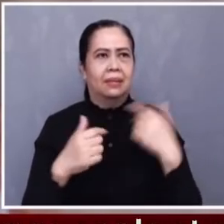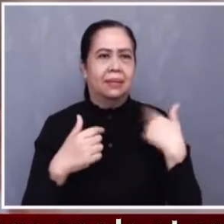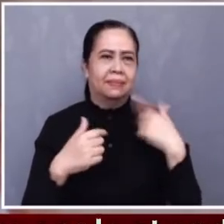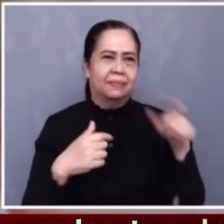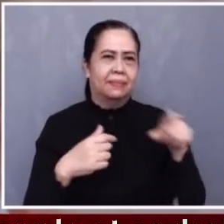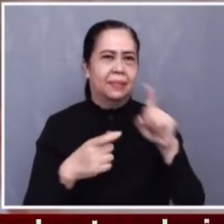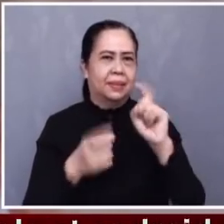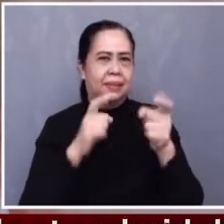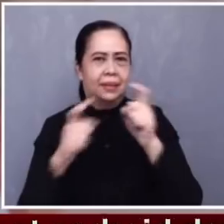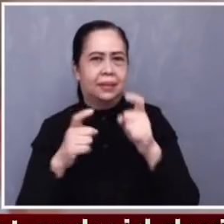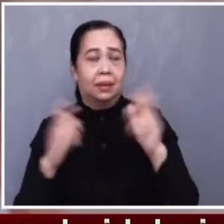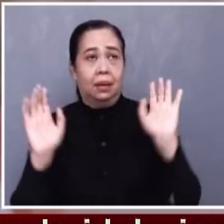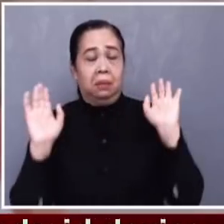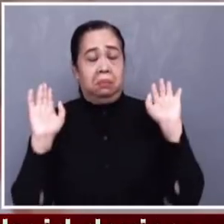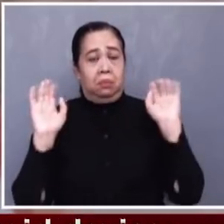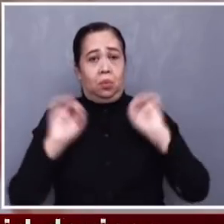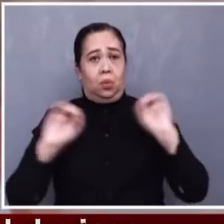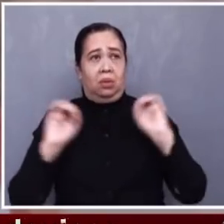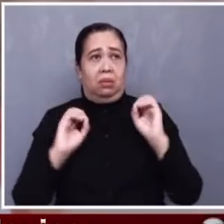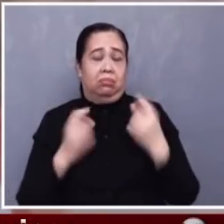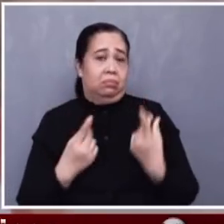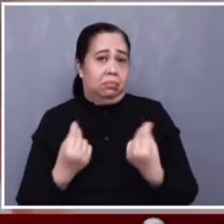wala naman po akong magagawa.